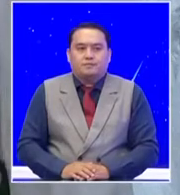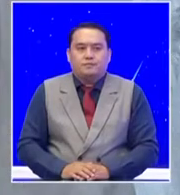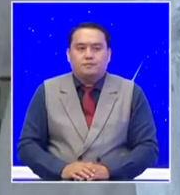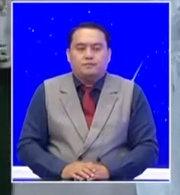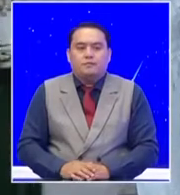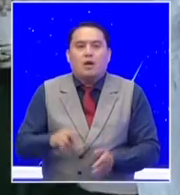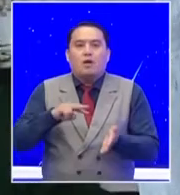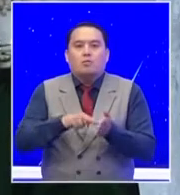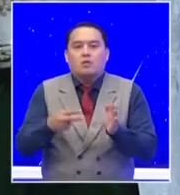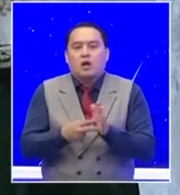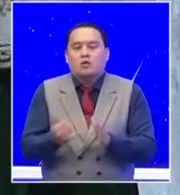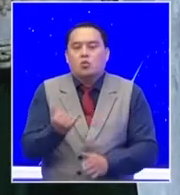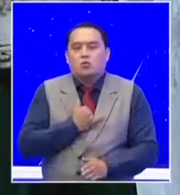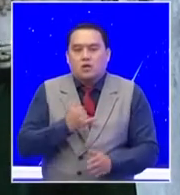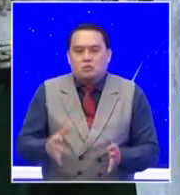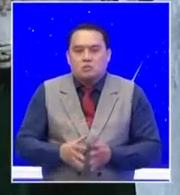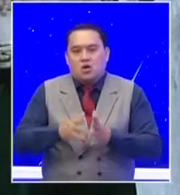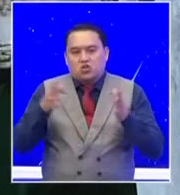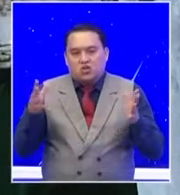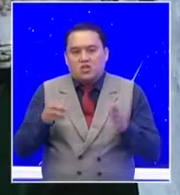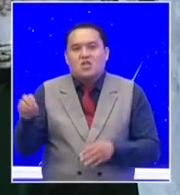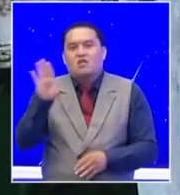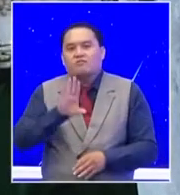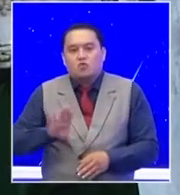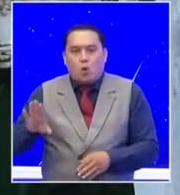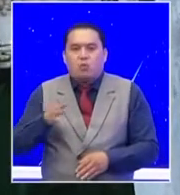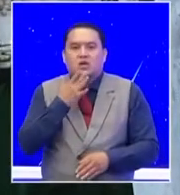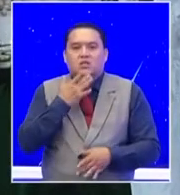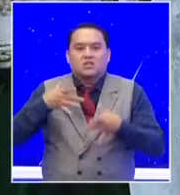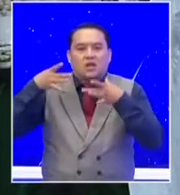Планы большие, ну вот на европейский рынок выйти и по